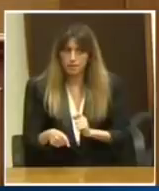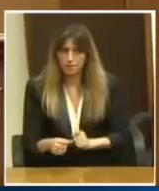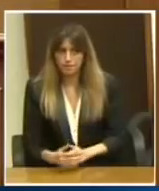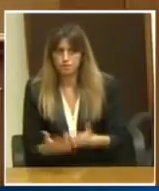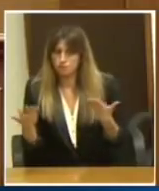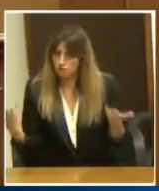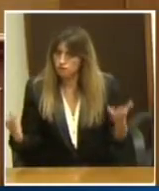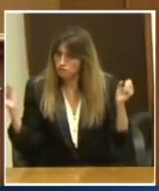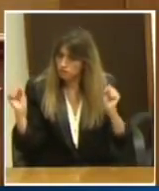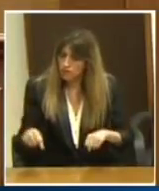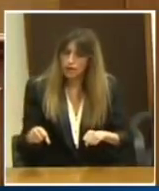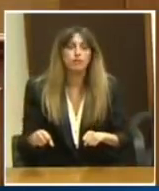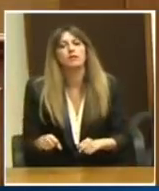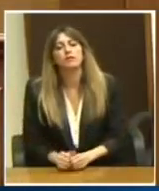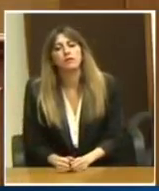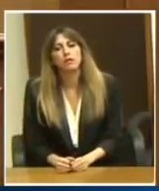Ποιες ήταν αυτές τις προτάσεις?